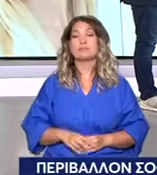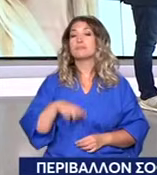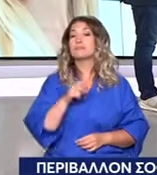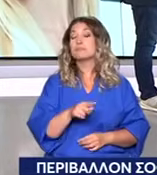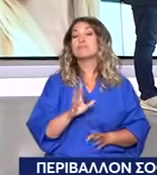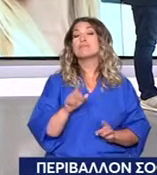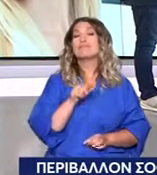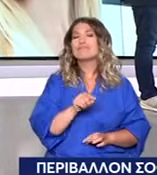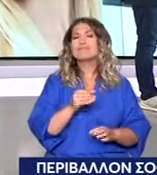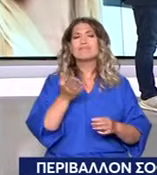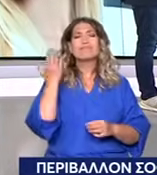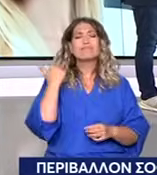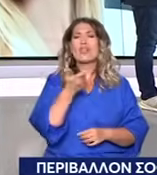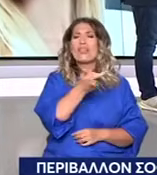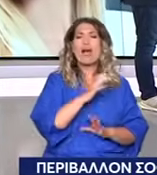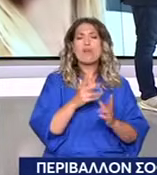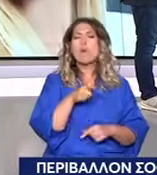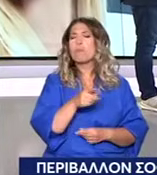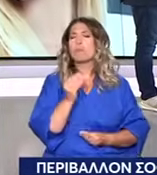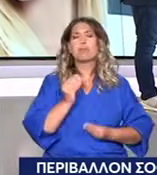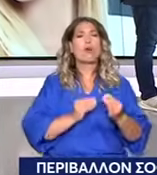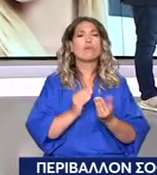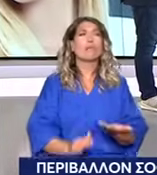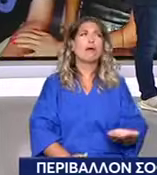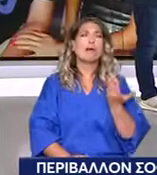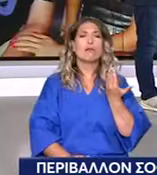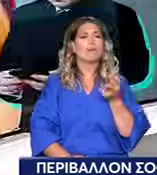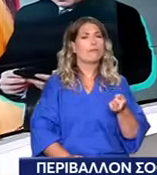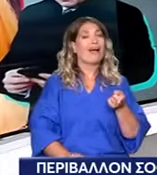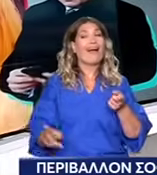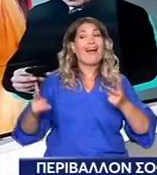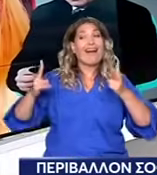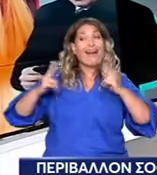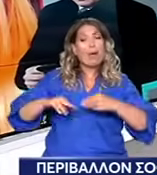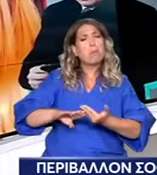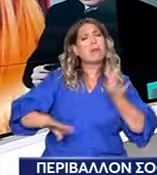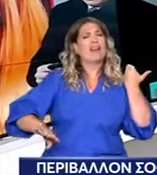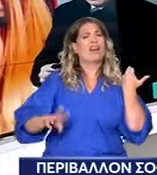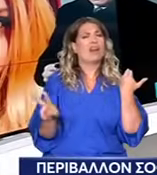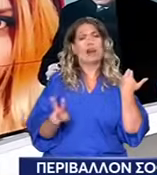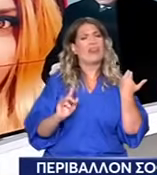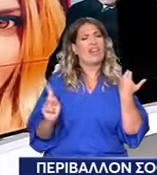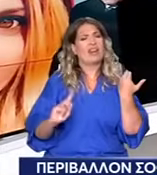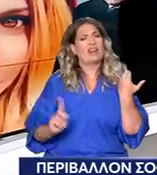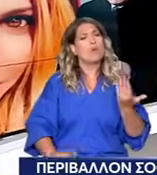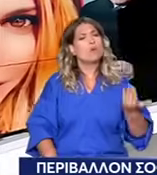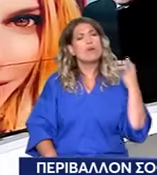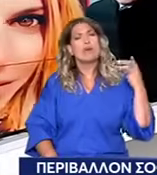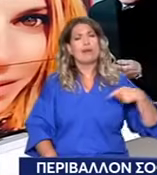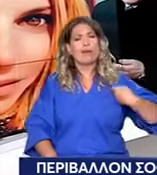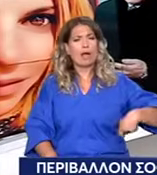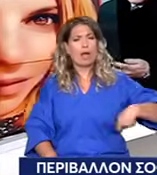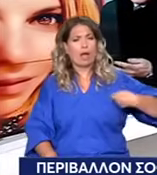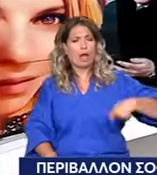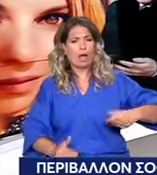την κυρία Πολυζωγοπούλου. Είναι μια δικαστική διαμάχη, όπως λέει το περιβάλλον της, η οποία διαρκεί εδώ και πάρα πολλά χρόνια,